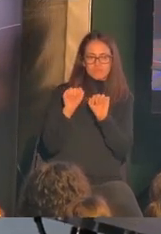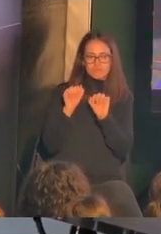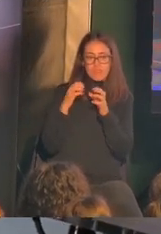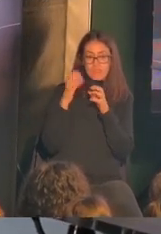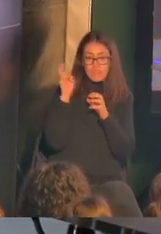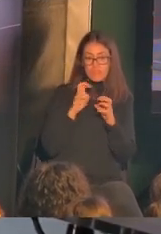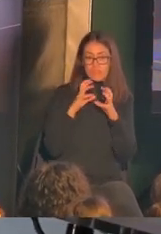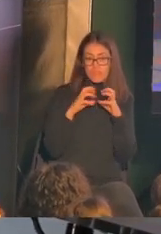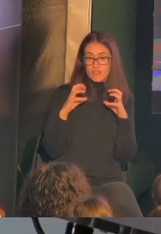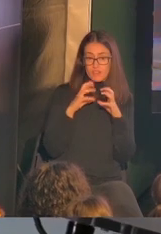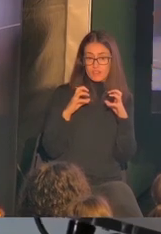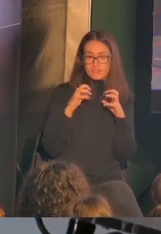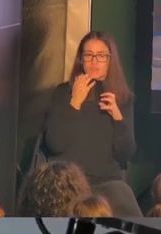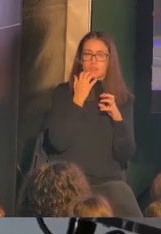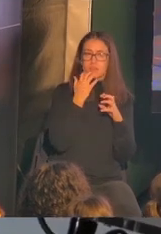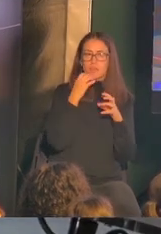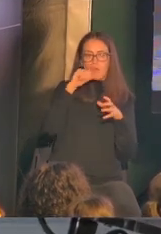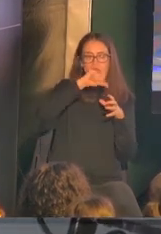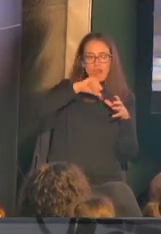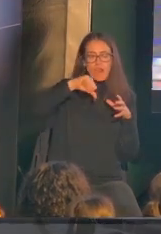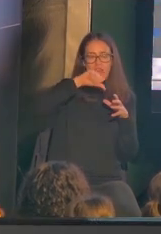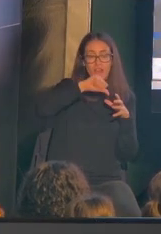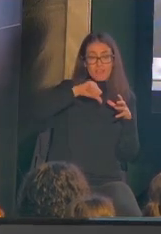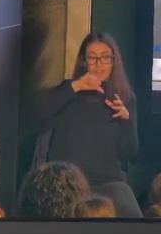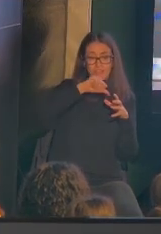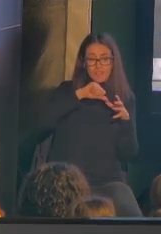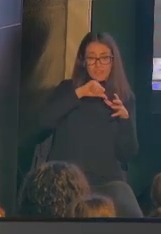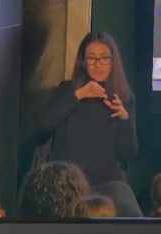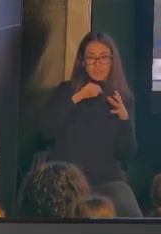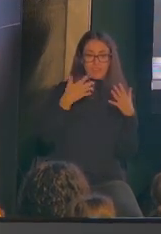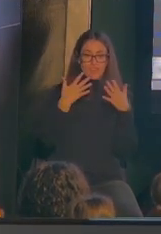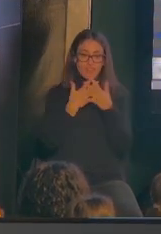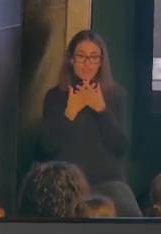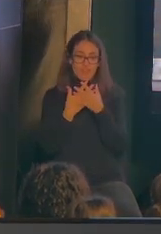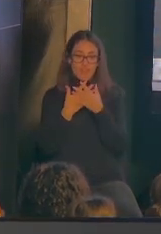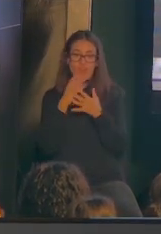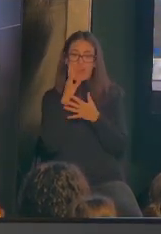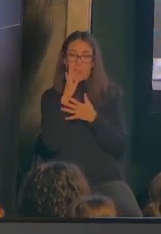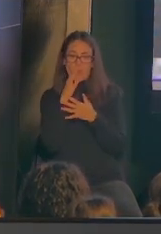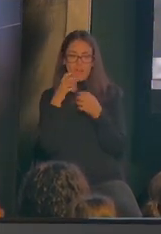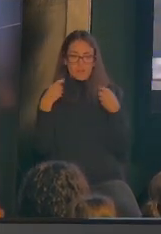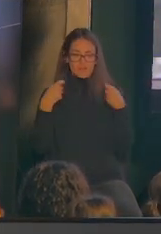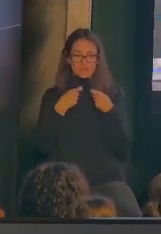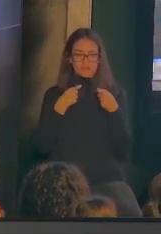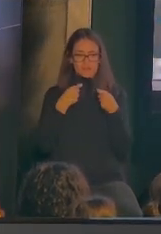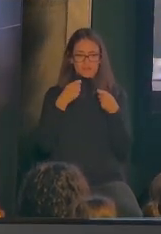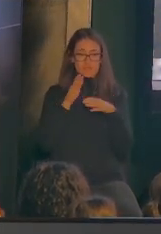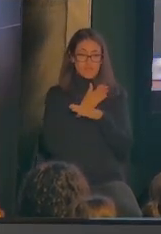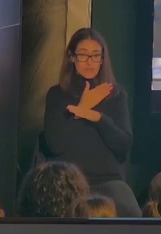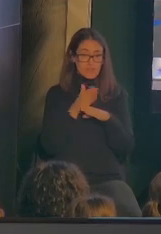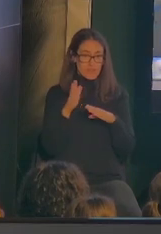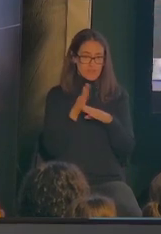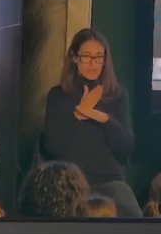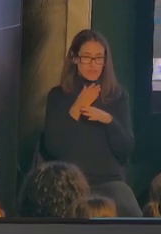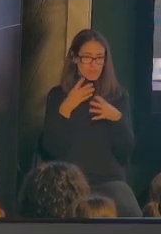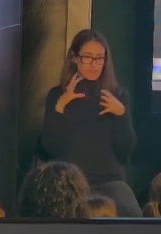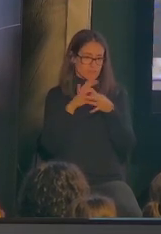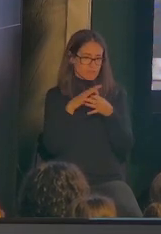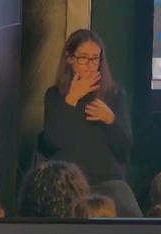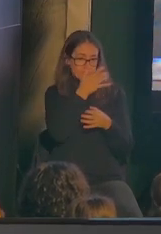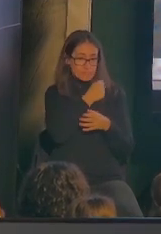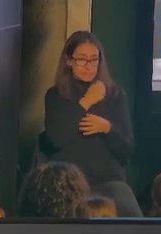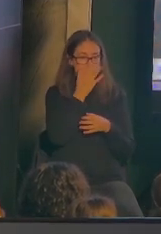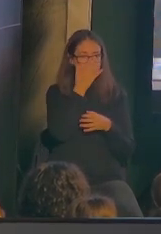quan barregem un oli i una aigua? Doncs que es repelen, no? Cadascú se separa, cadascú obre la seva banda. Per tant, si